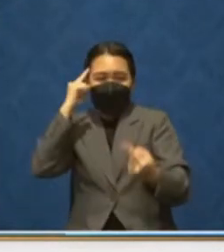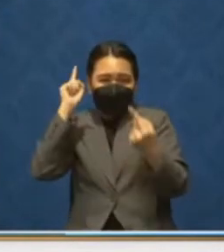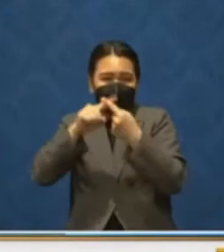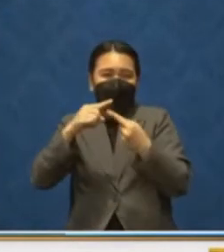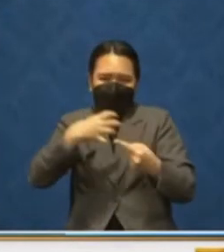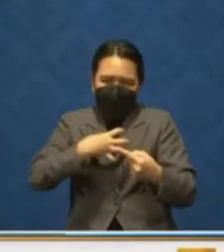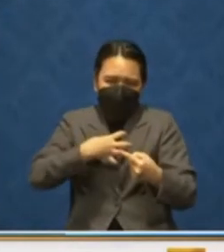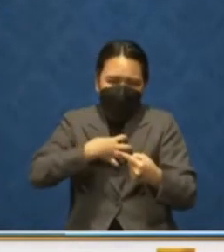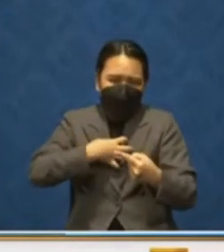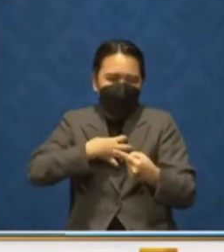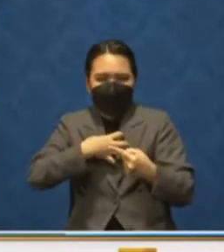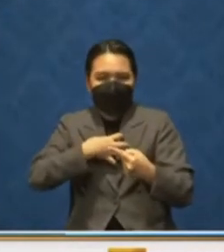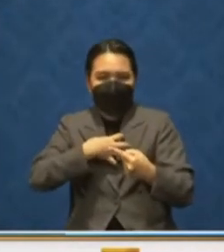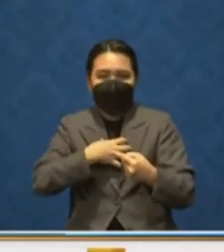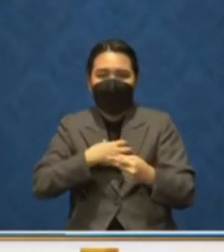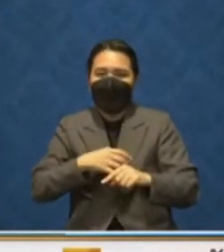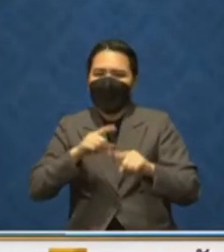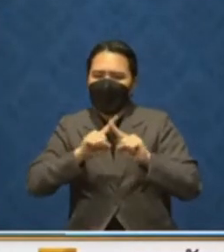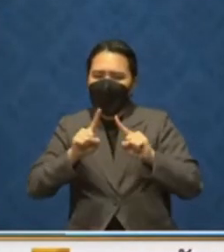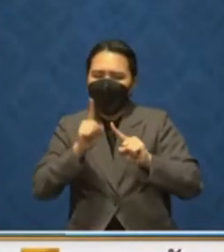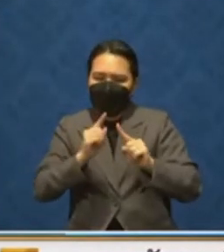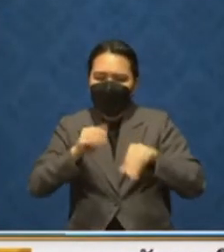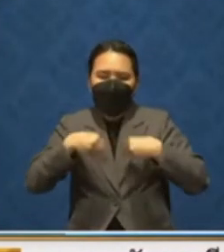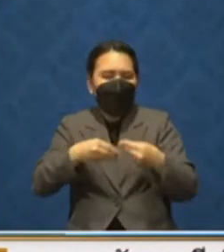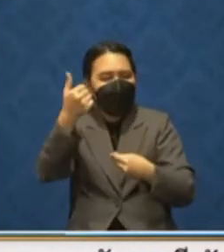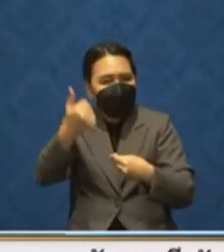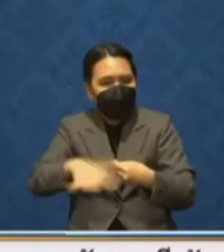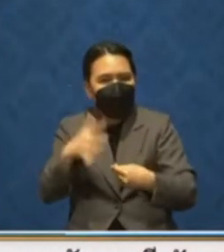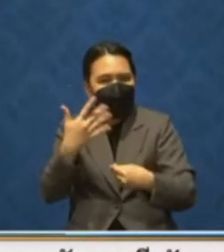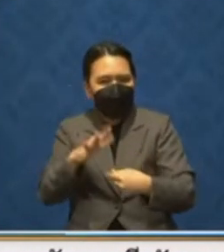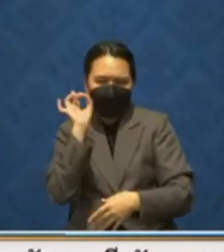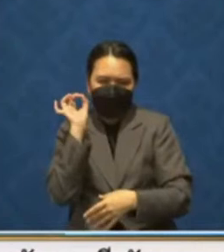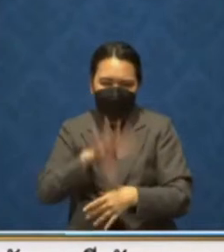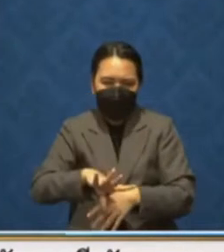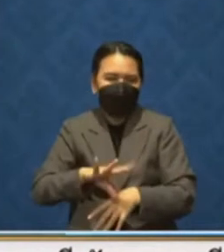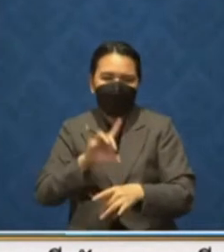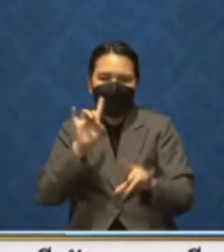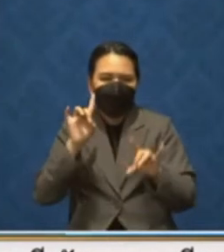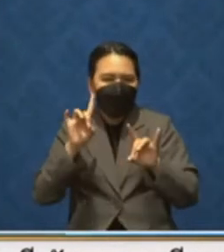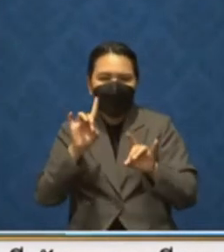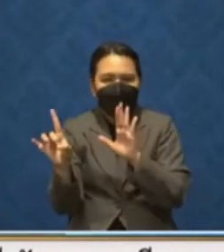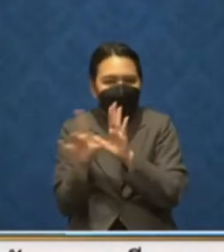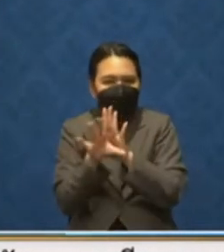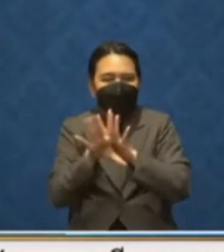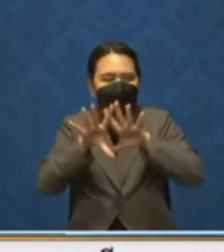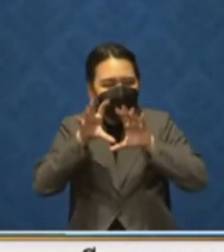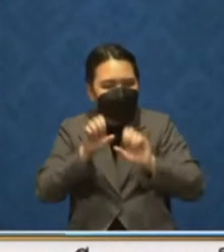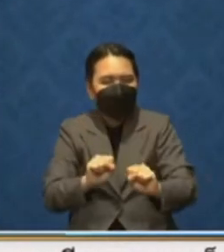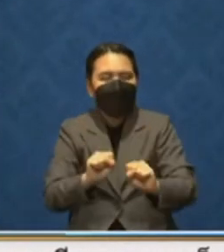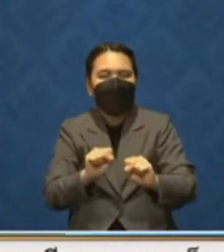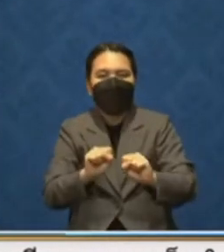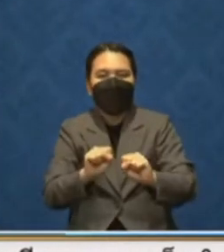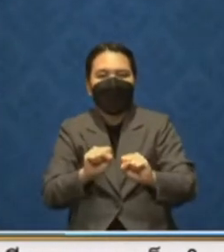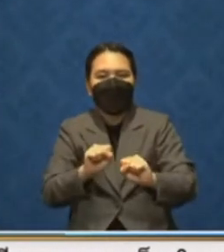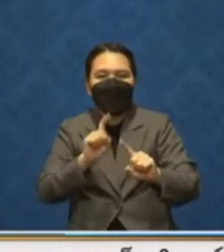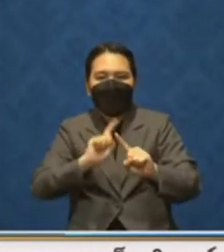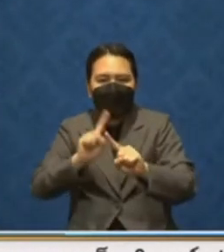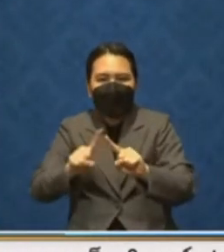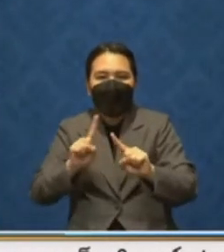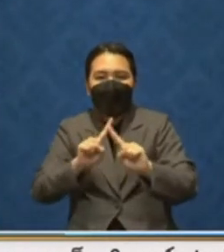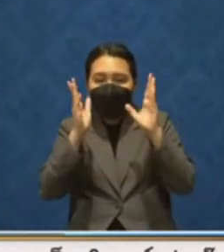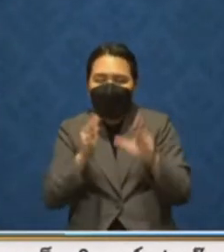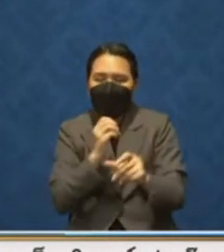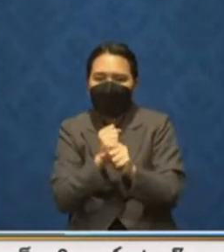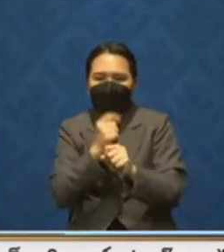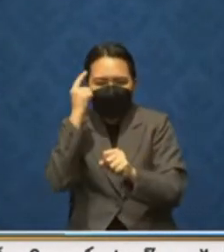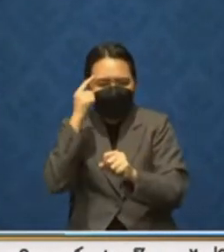ใช่มั้ยแล้วว่ารุนแรงขึ้นเรื่อยเรื่อยๆตัวท้ายสุดก็เป็นคดีก็ได้นะเจ้าที่เขาไม่อยากกันใช้ความแรงอยู่แล้วเขา